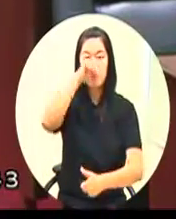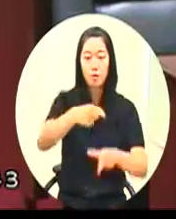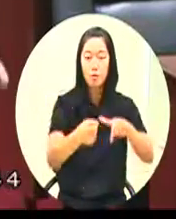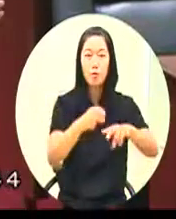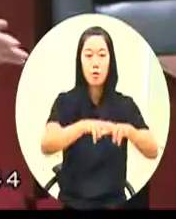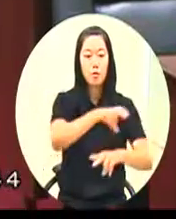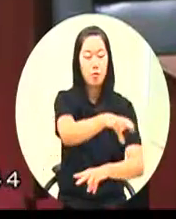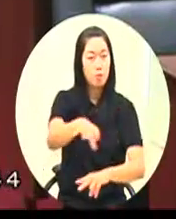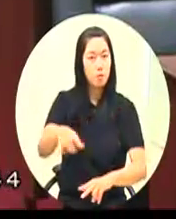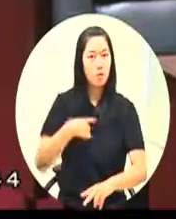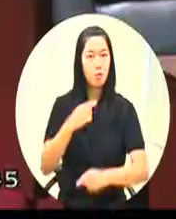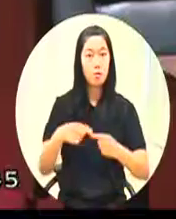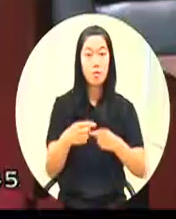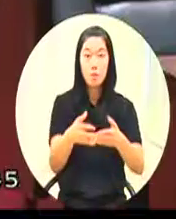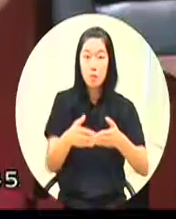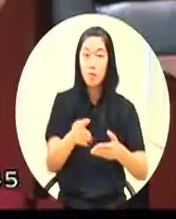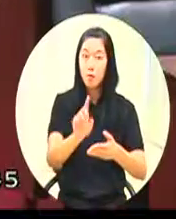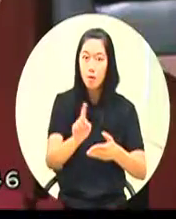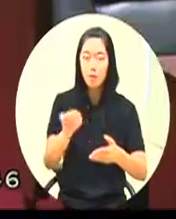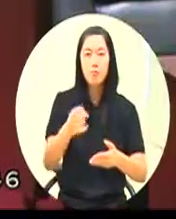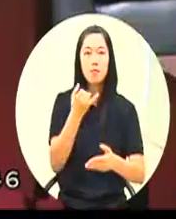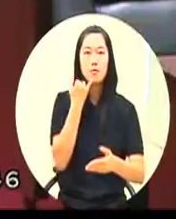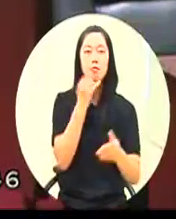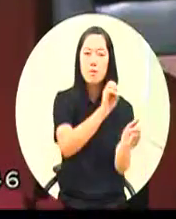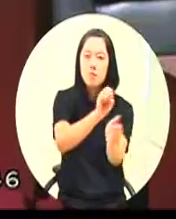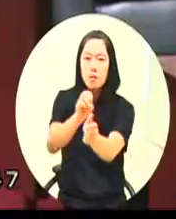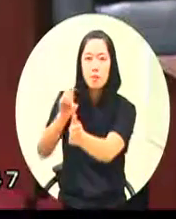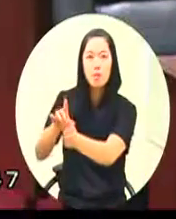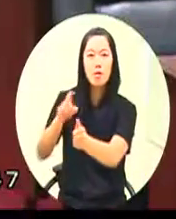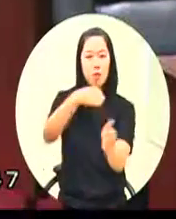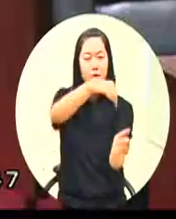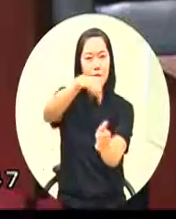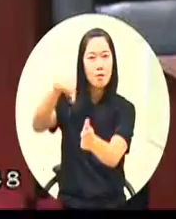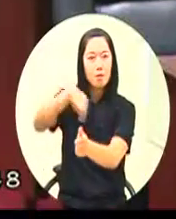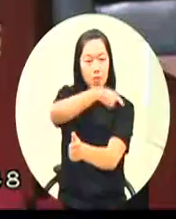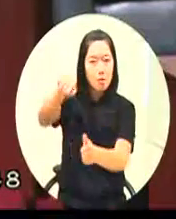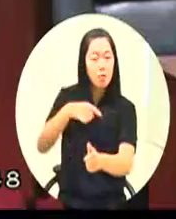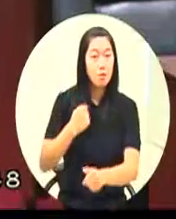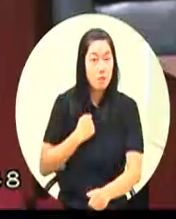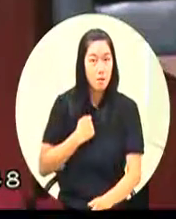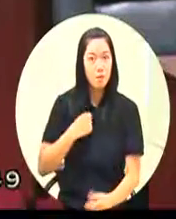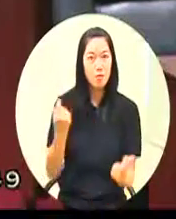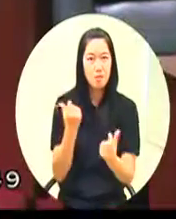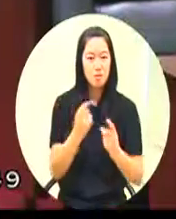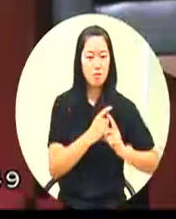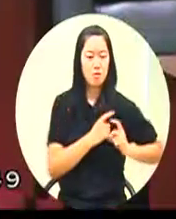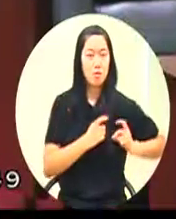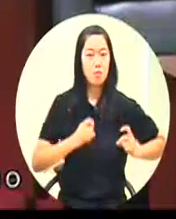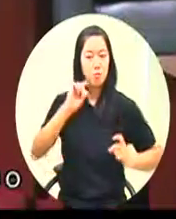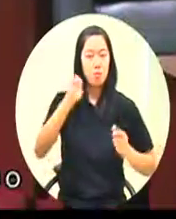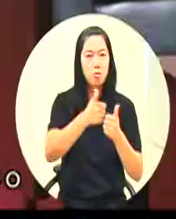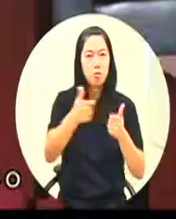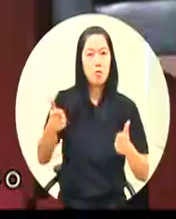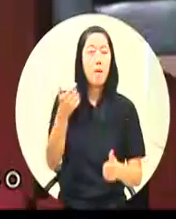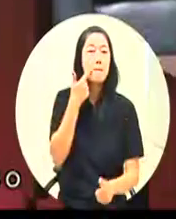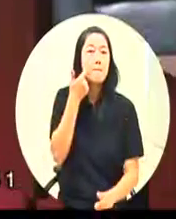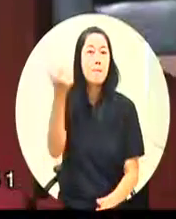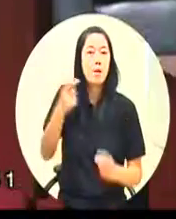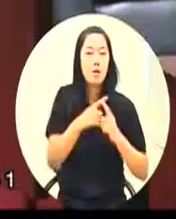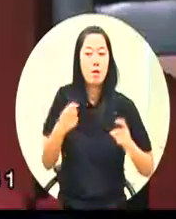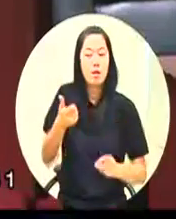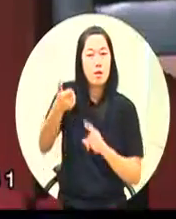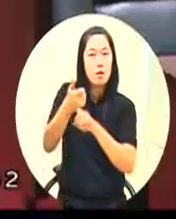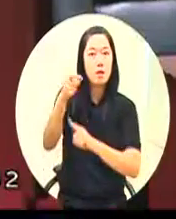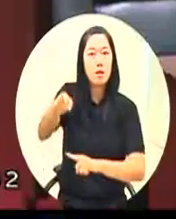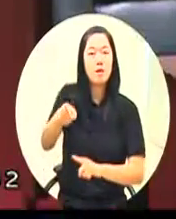域，我们都应该要把它建立好，不然的话你像我们郭议员的爸爸一下子因为在这个义演活